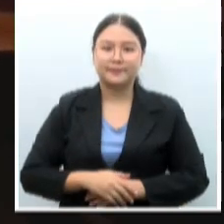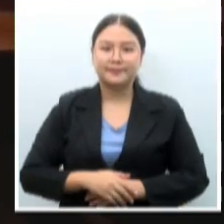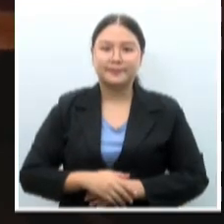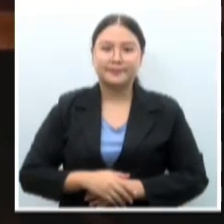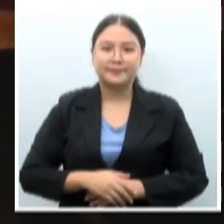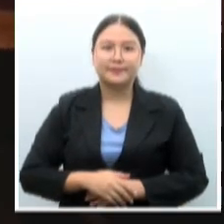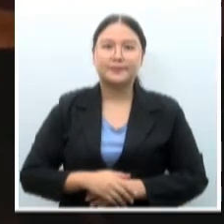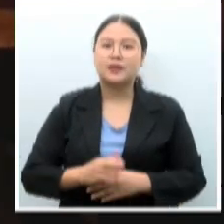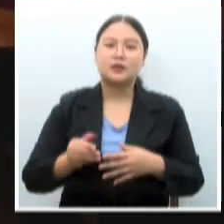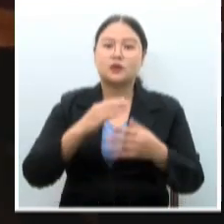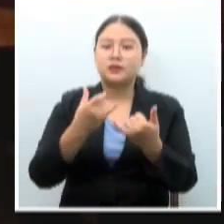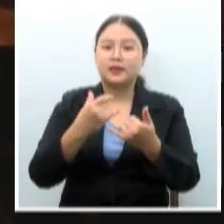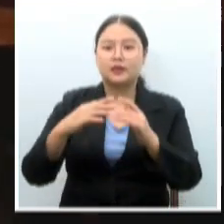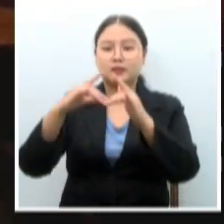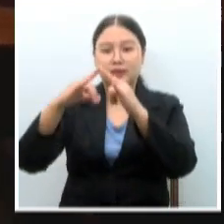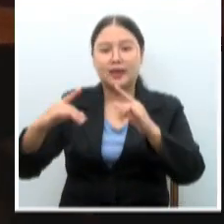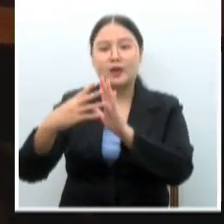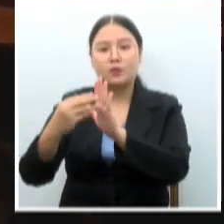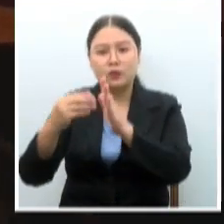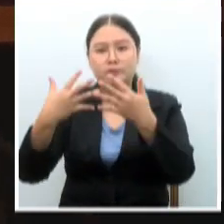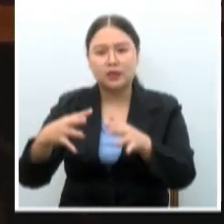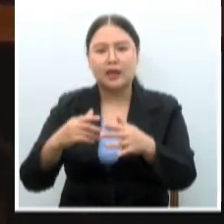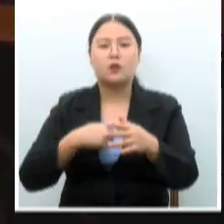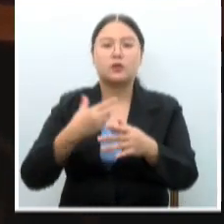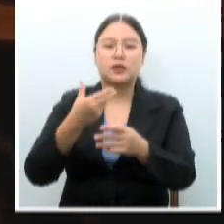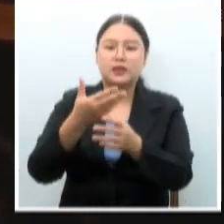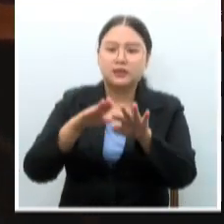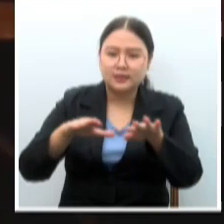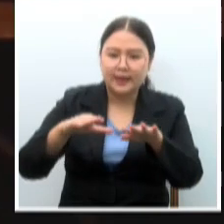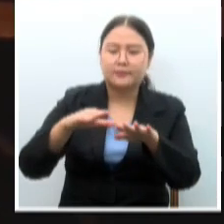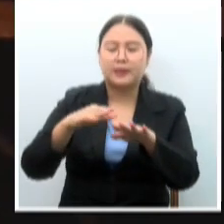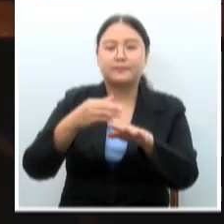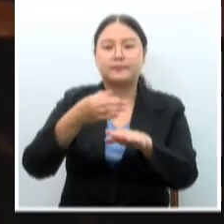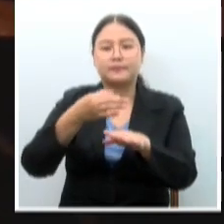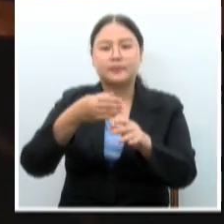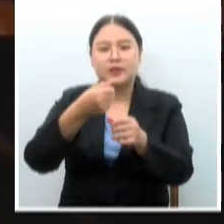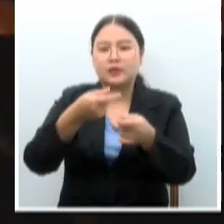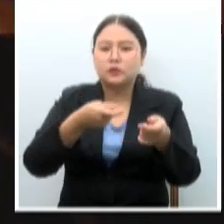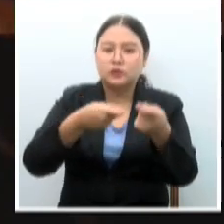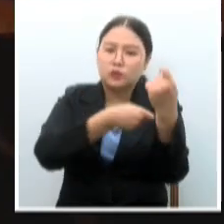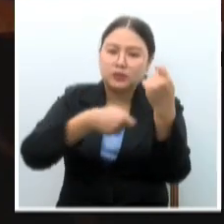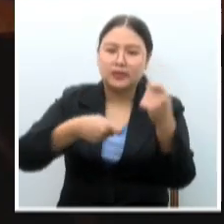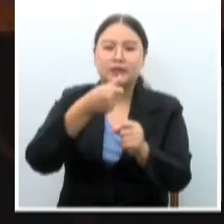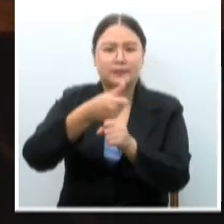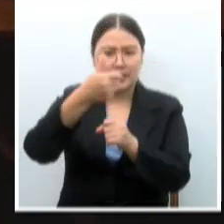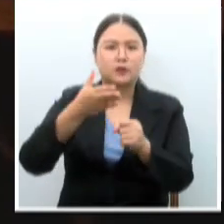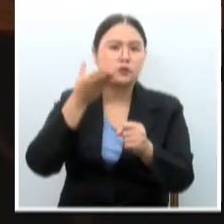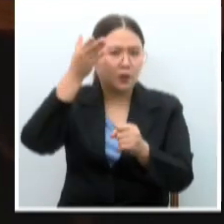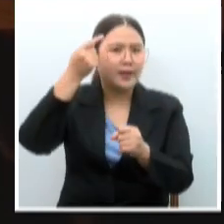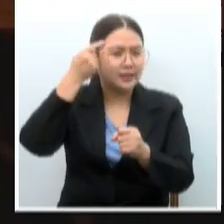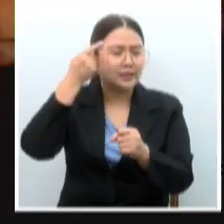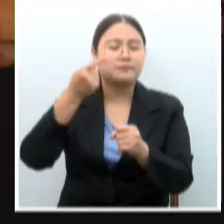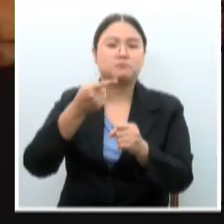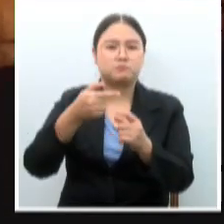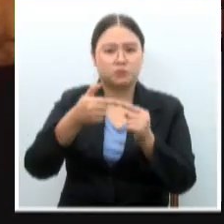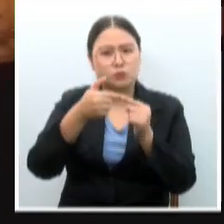เพื่อที่จะต่อยอดของเขานะครับแล้วก็อย่างแคมป์เนี่ยถึงจะเป็นแคมป์สั้นเนี่ยครับมีความหลากหลายมากนะครับแล้วก็นอกเหนือจากมีอาจ